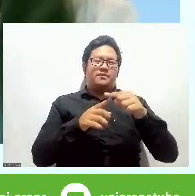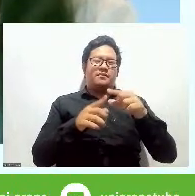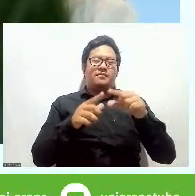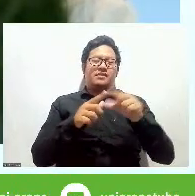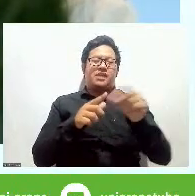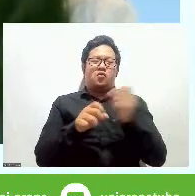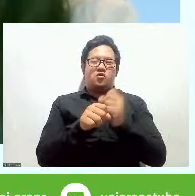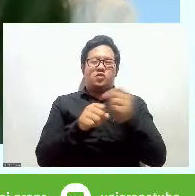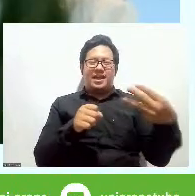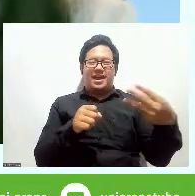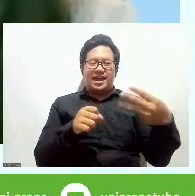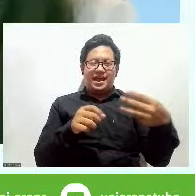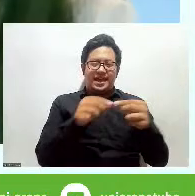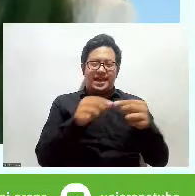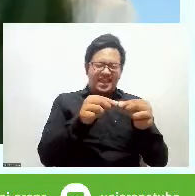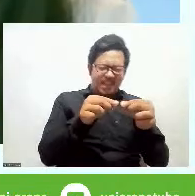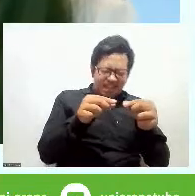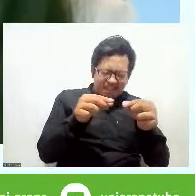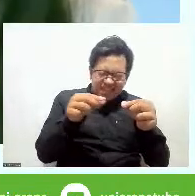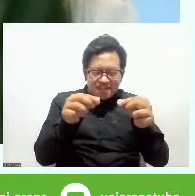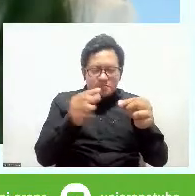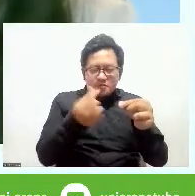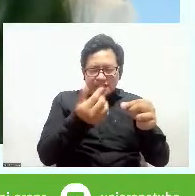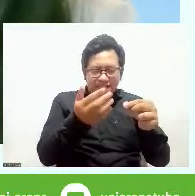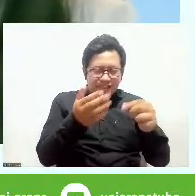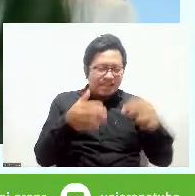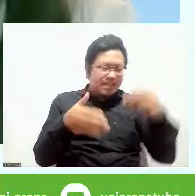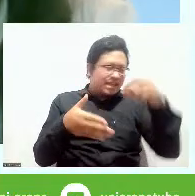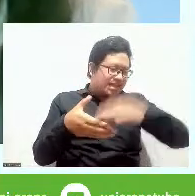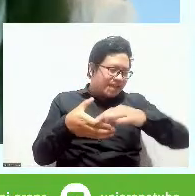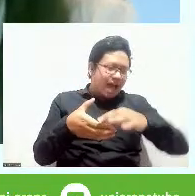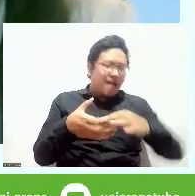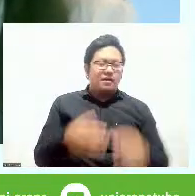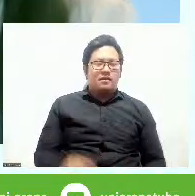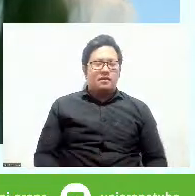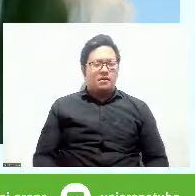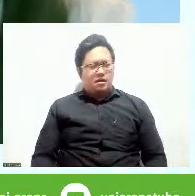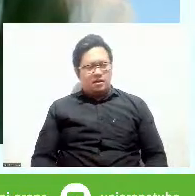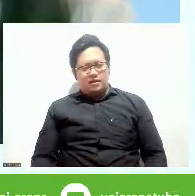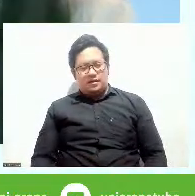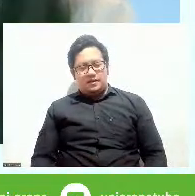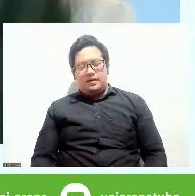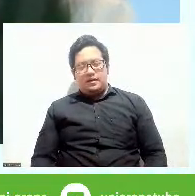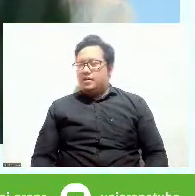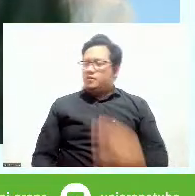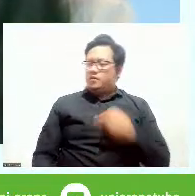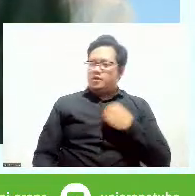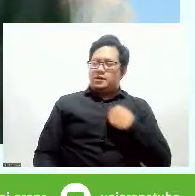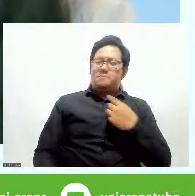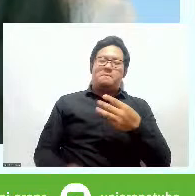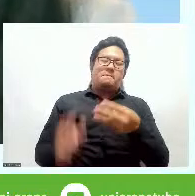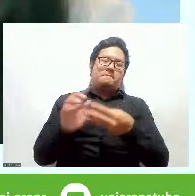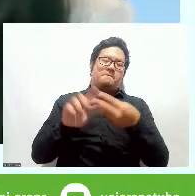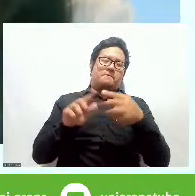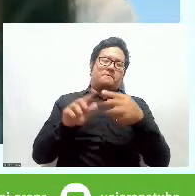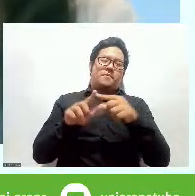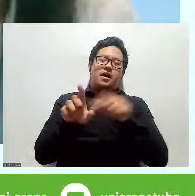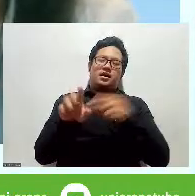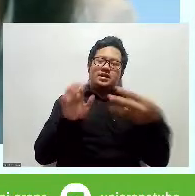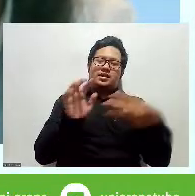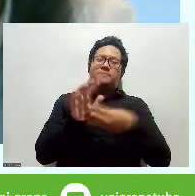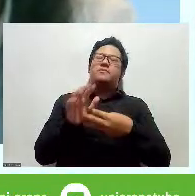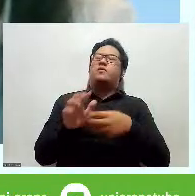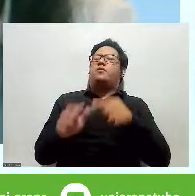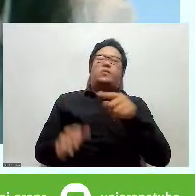ngomong banget tuh banget ya se-indonesia bayang-bayang baik itu gampang banget bayam tuh MN